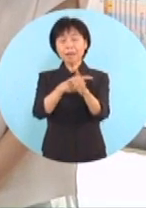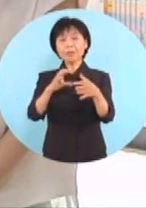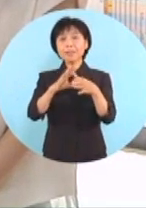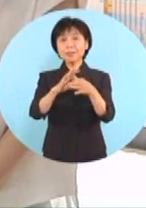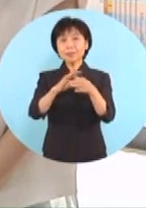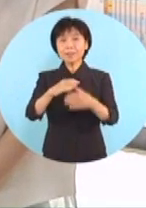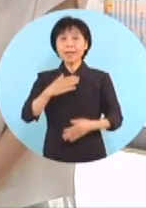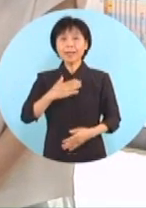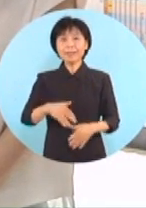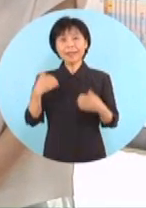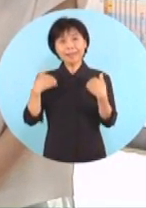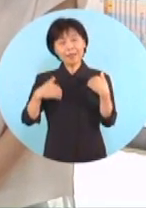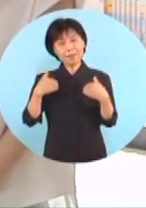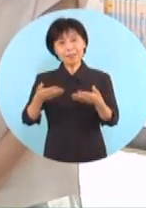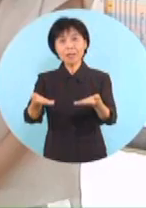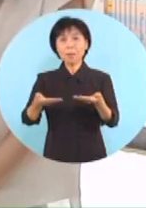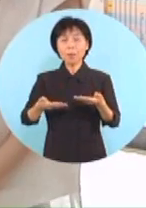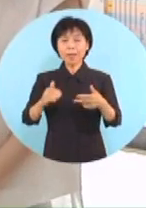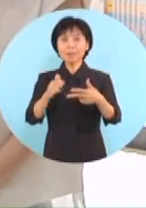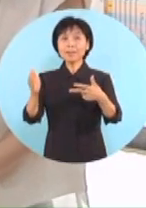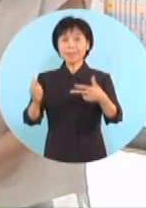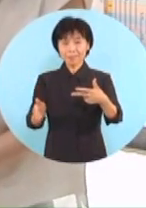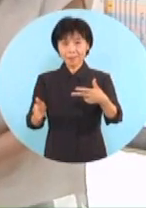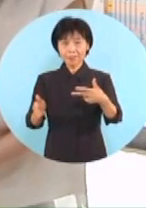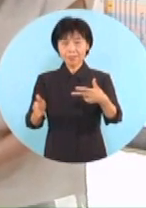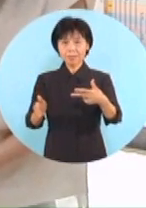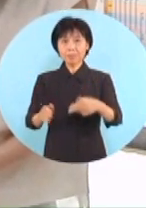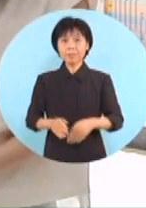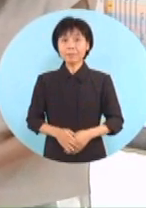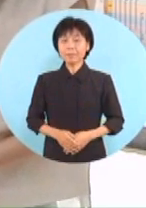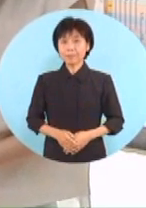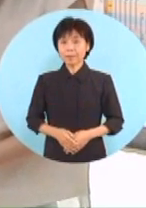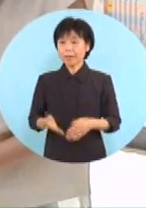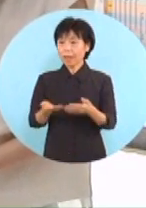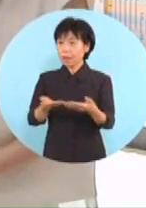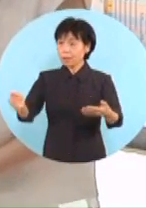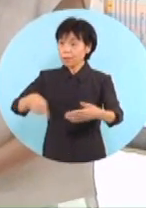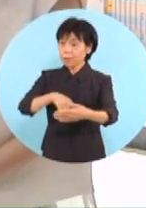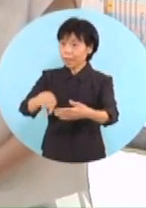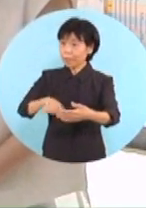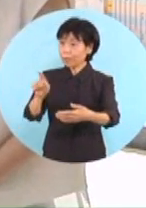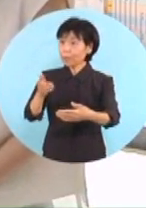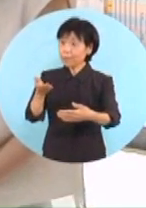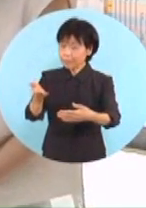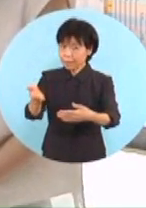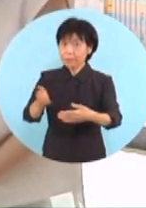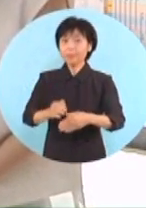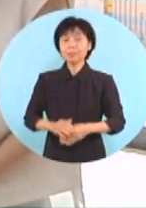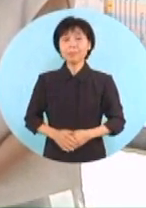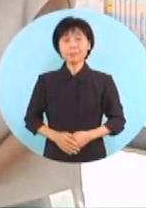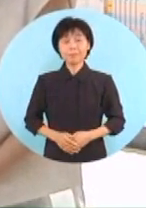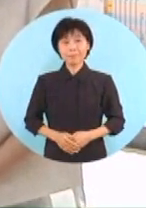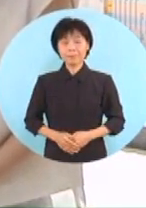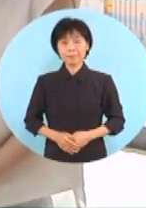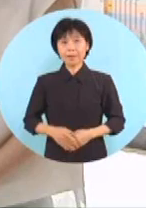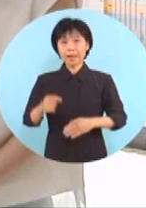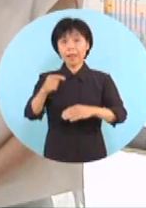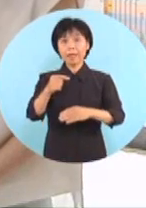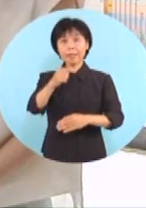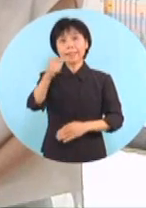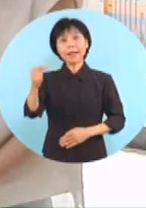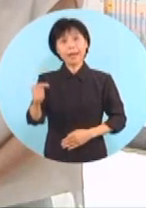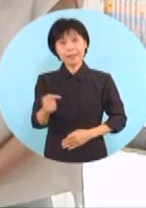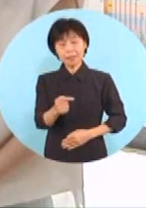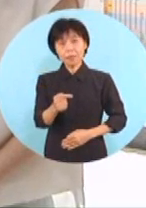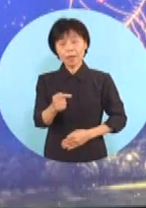に親しんでいただくための施設です。 具体的にはどういった展示がされているんですか？ まず1階